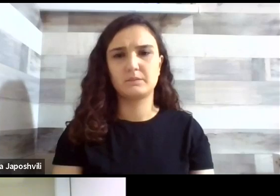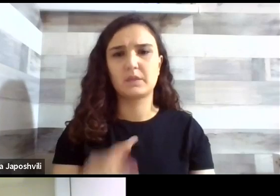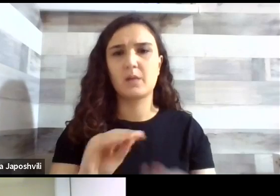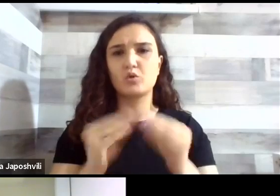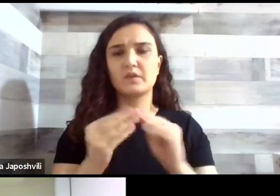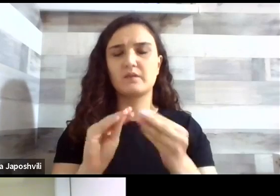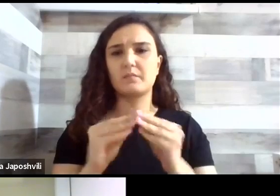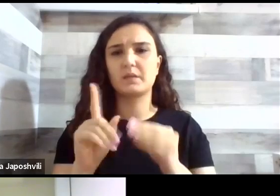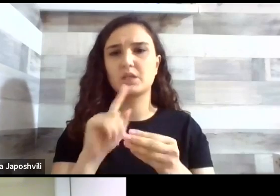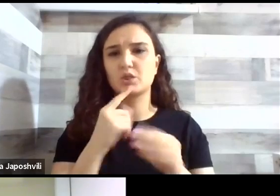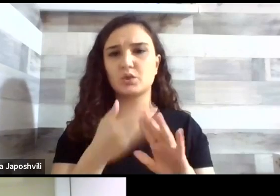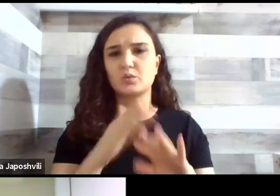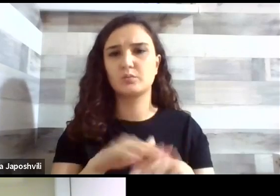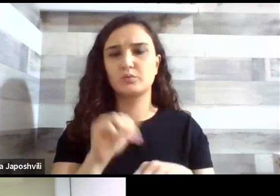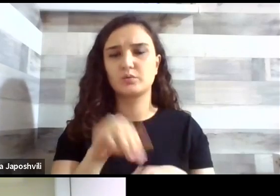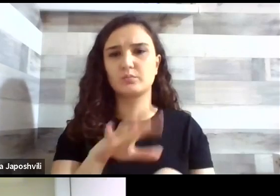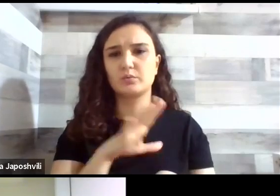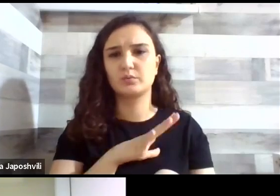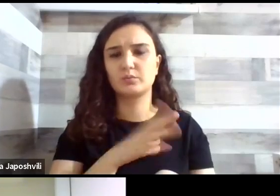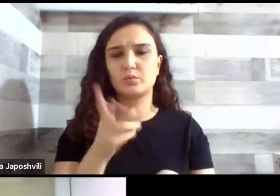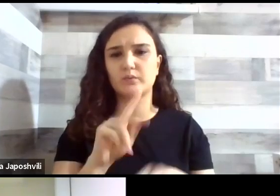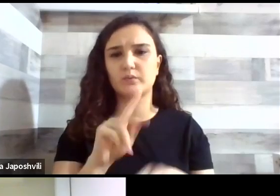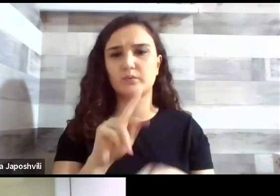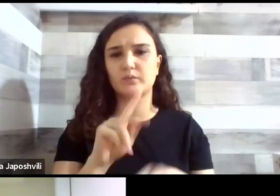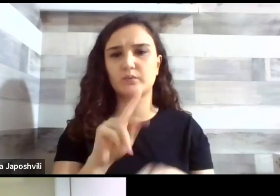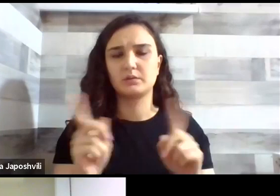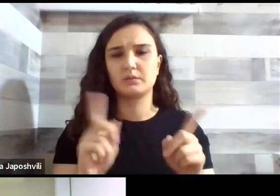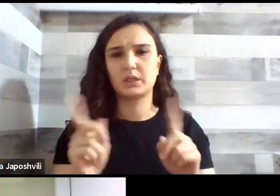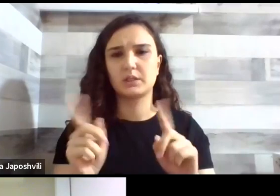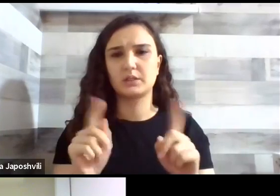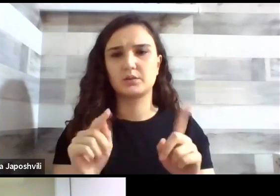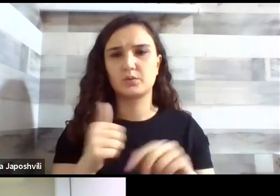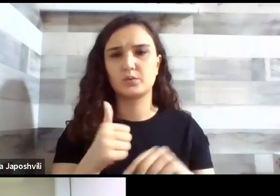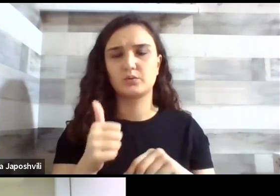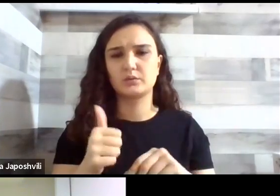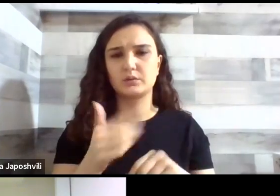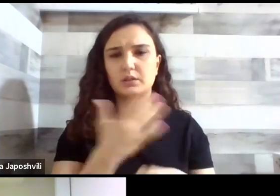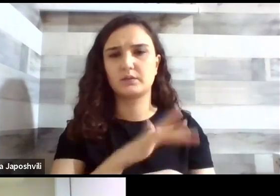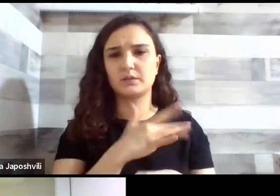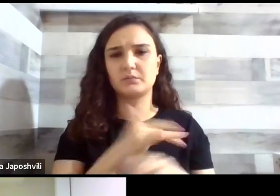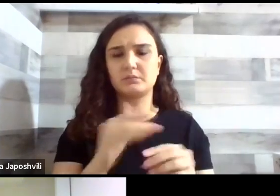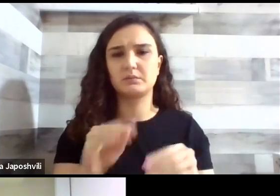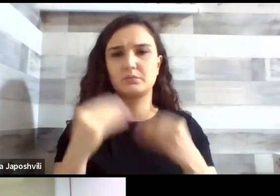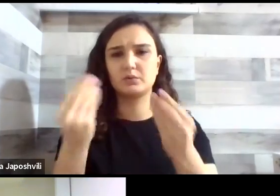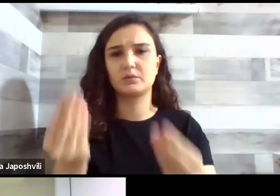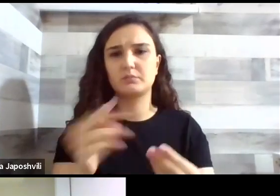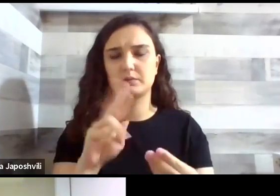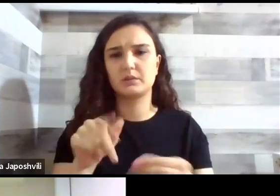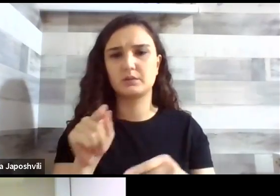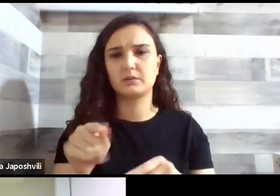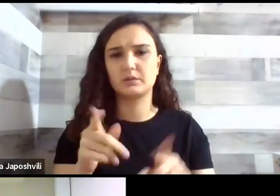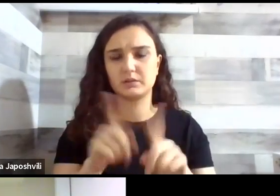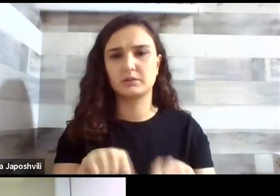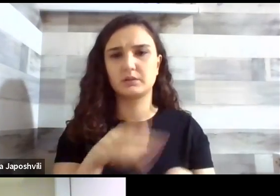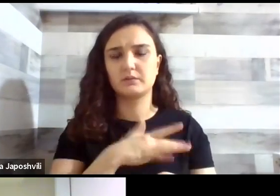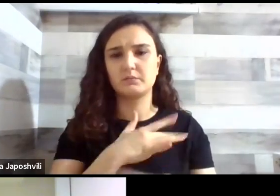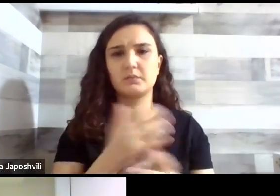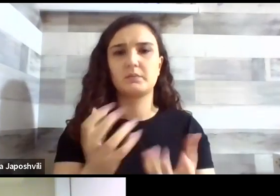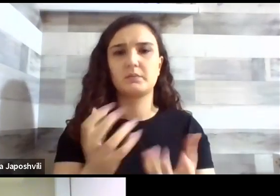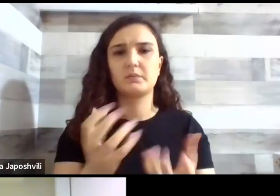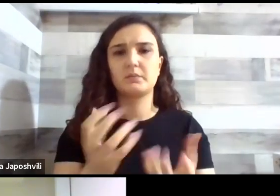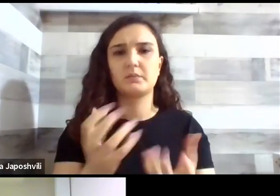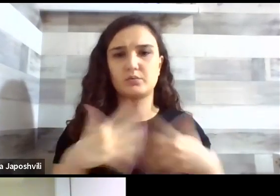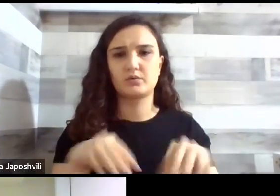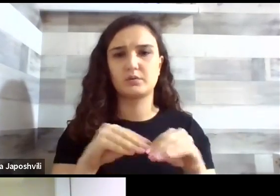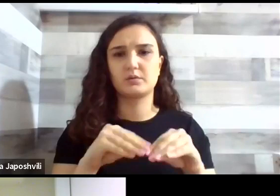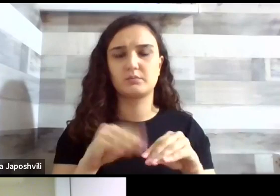სირთულეები შეიძლება ჰქონდეს ორივე მხარეს, როგორც სერვისის მიმწოდებელს, ისე ვთქვათ,